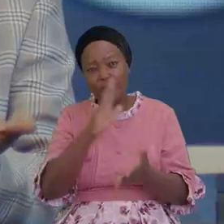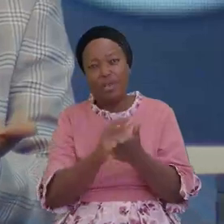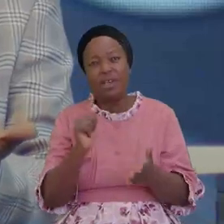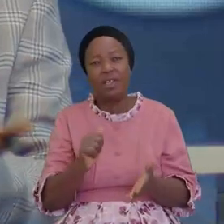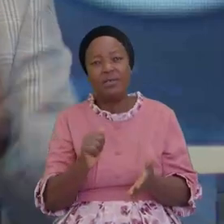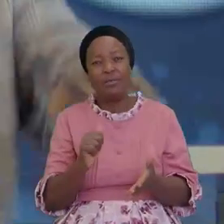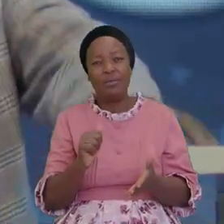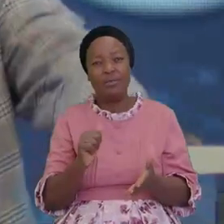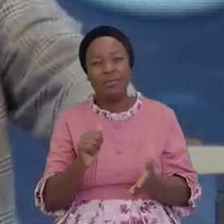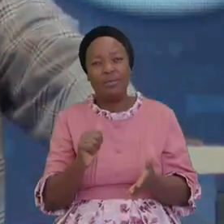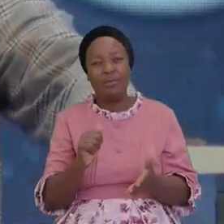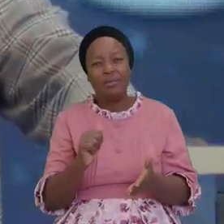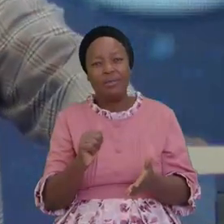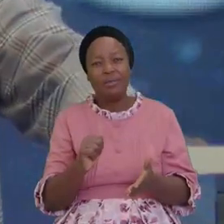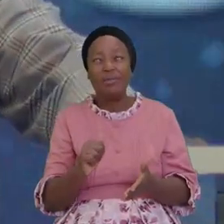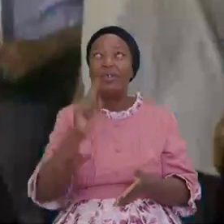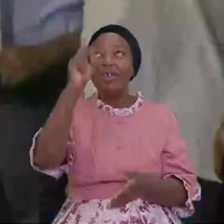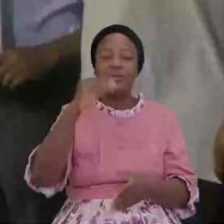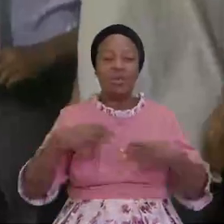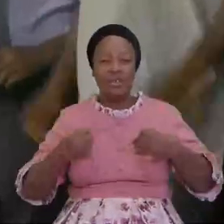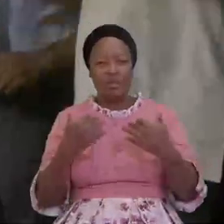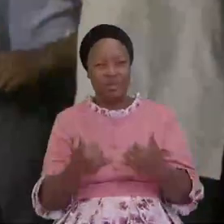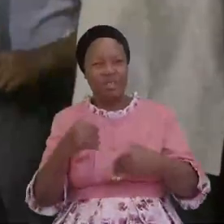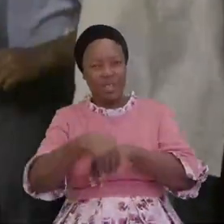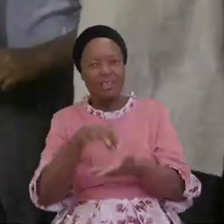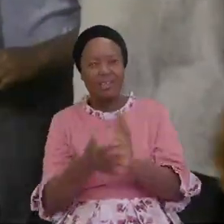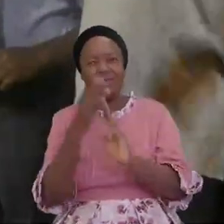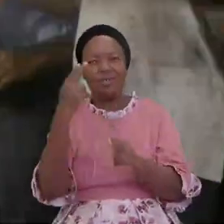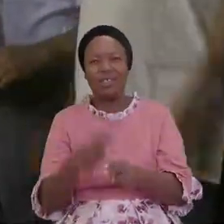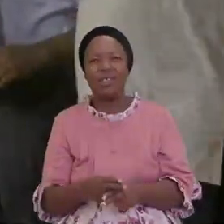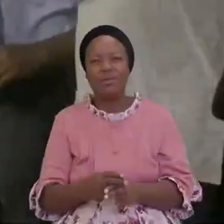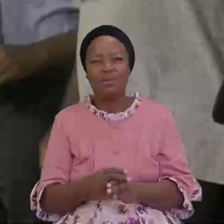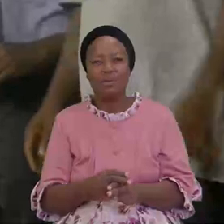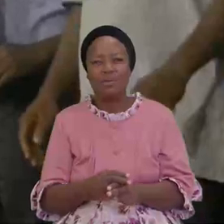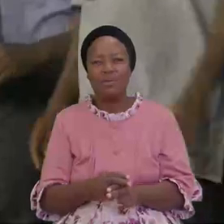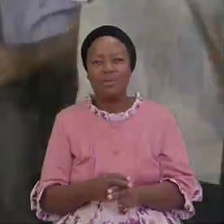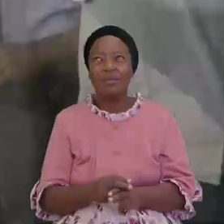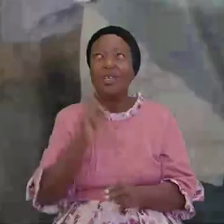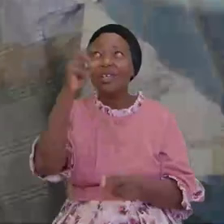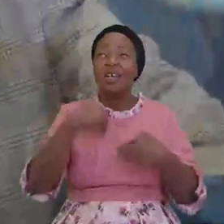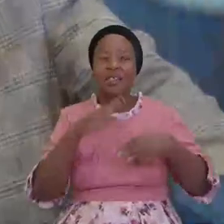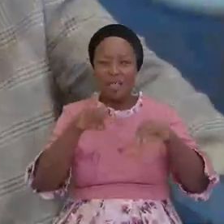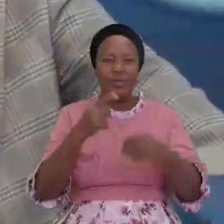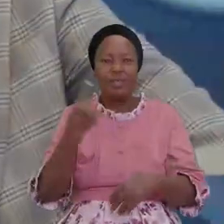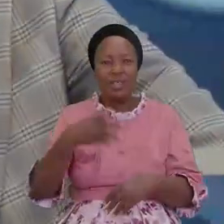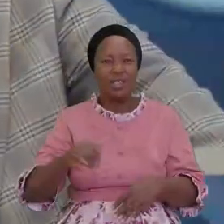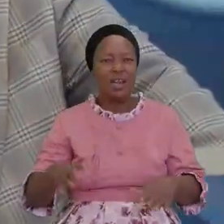Tu crois? Et parce que tu crois, il va te guérir ce soir.